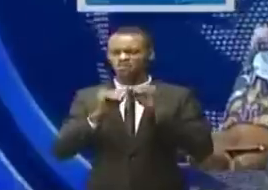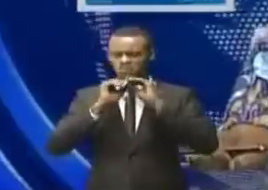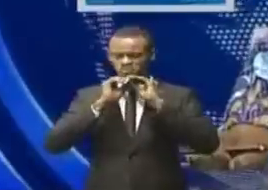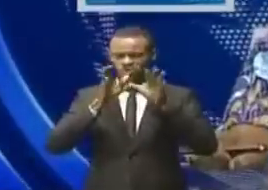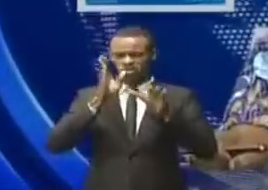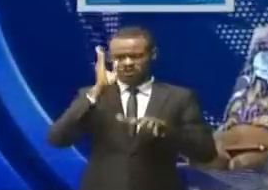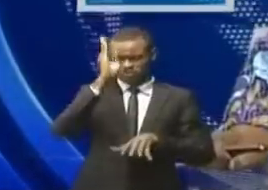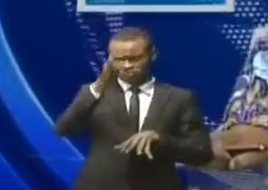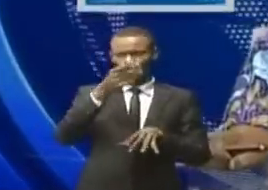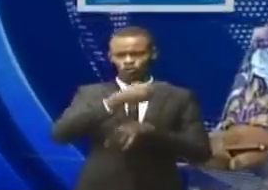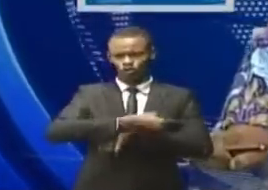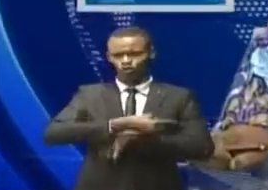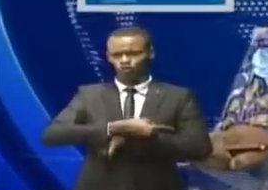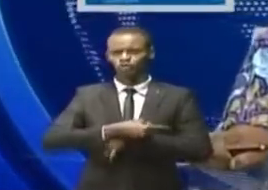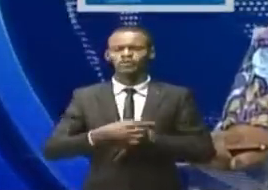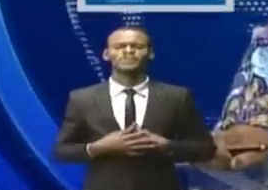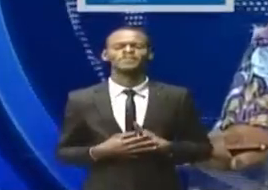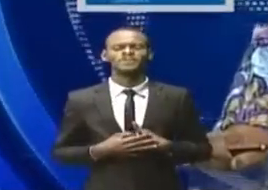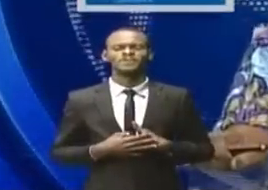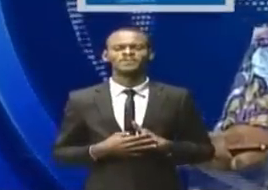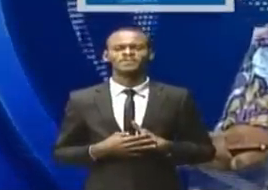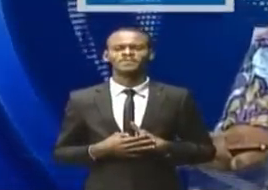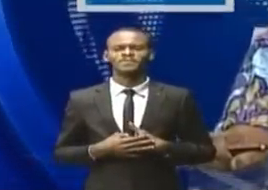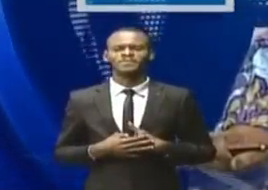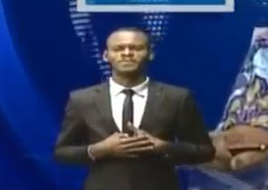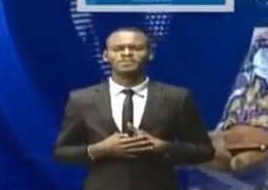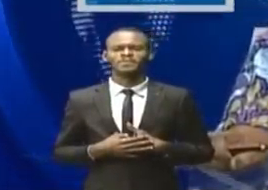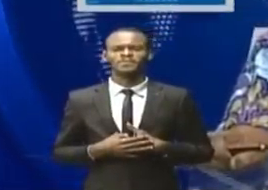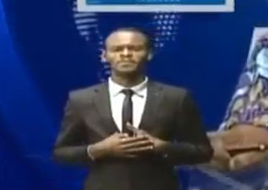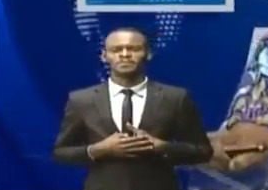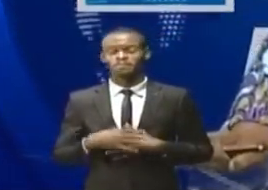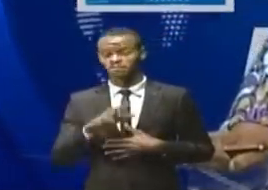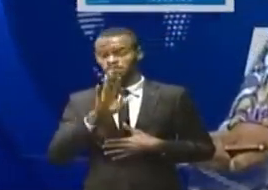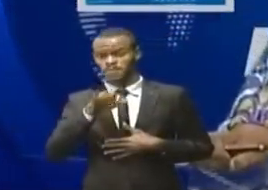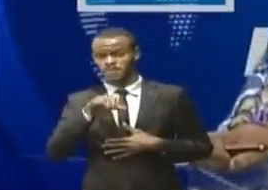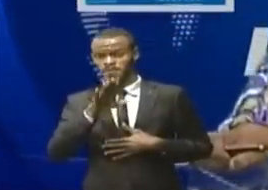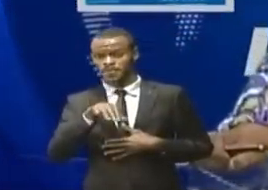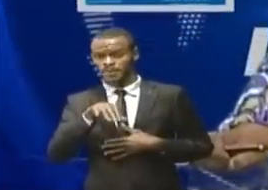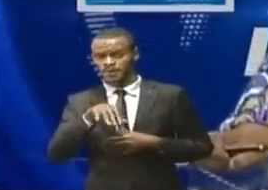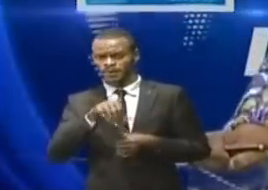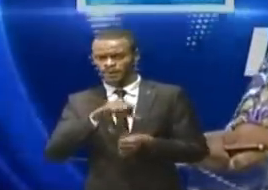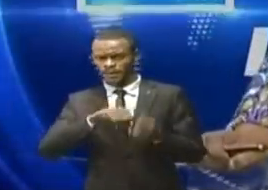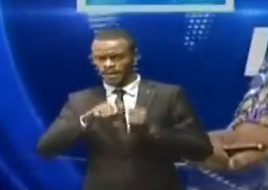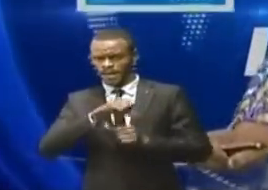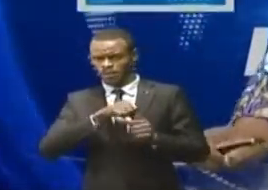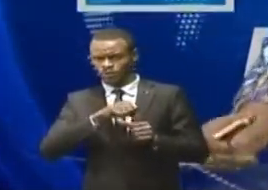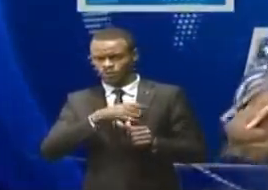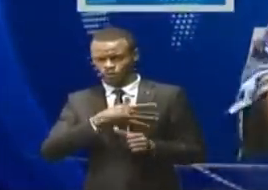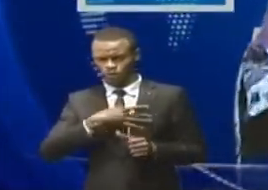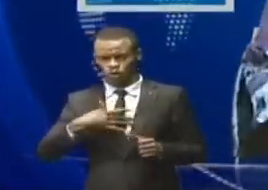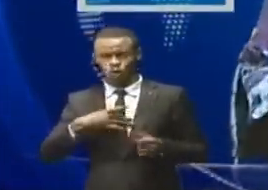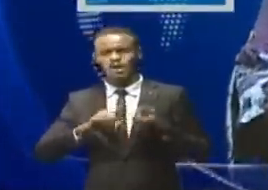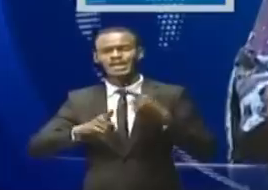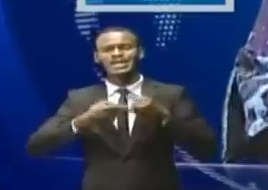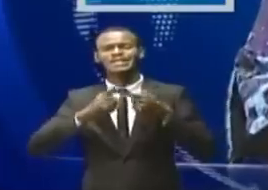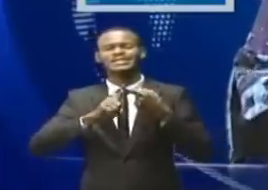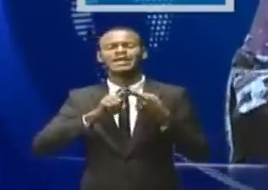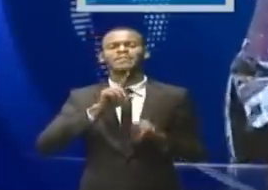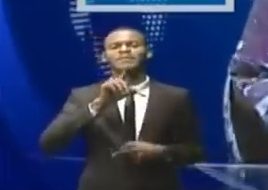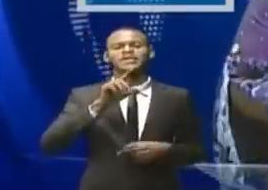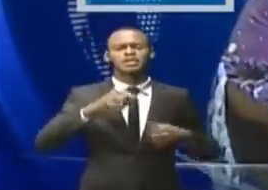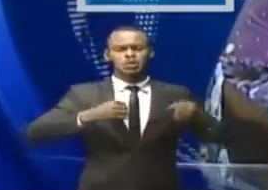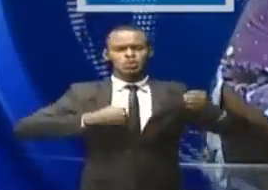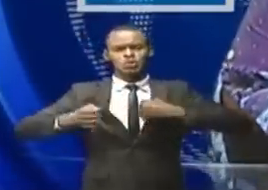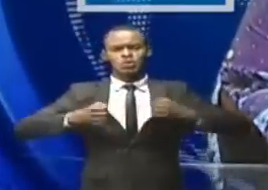jours. Les amis de Bonobo du Congo ABC déplorent devant les journalistes de la presse tant nationale qu'internationale les